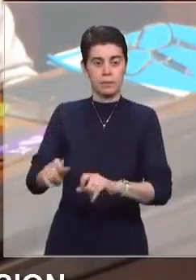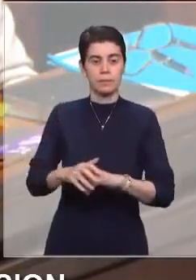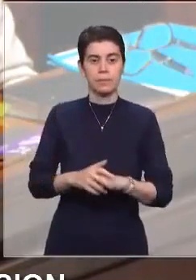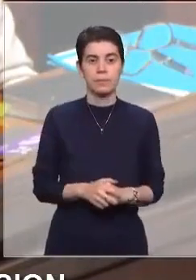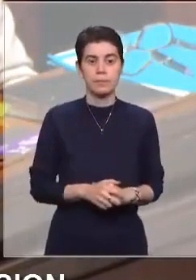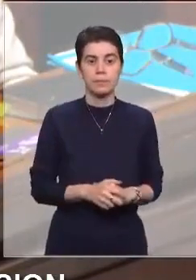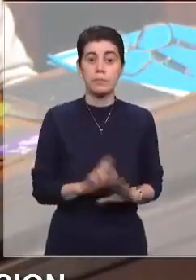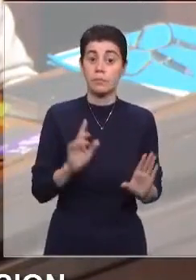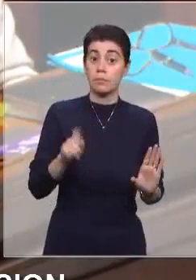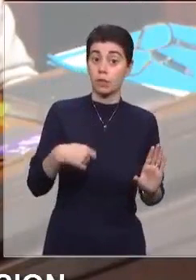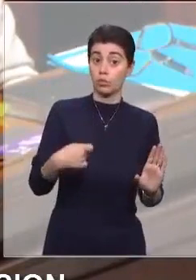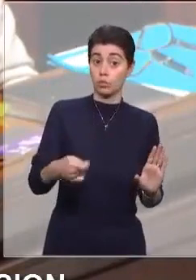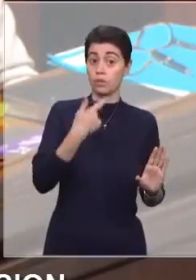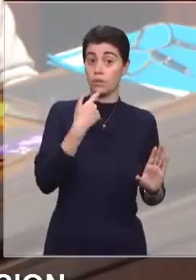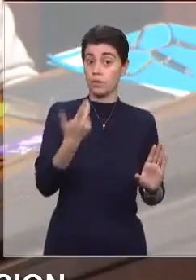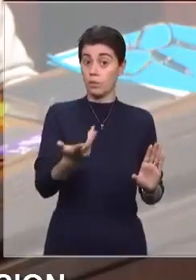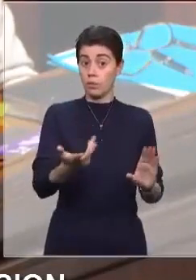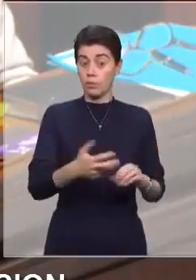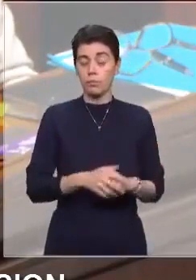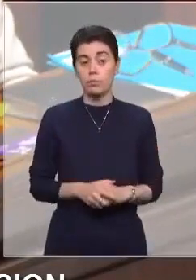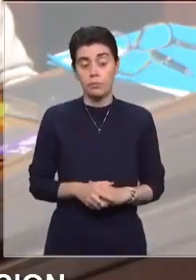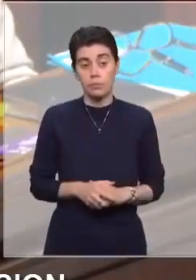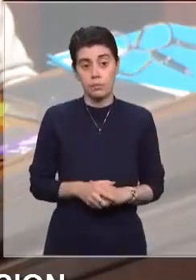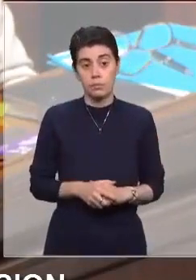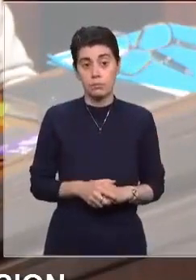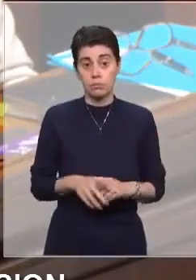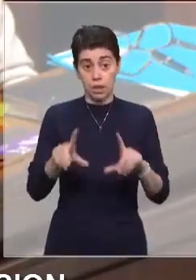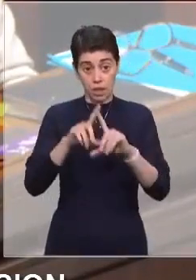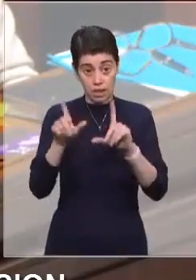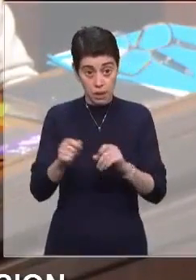aussi, bien sûr, et vous l'avez dit, le respect